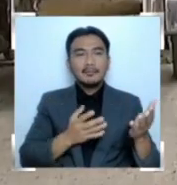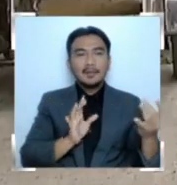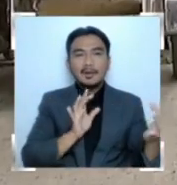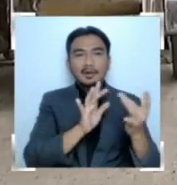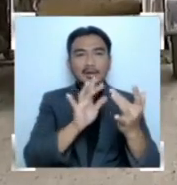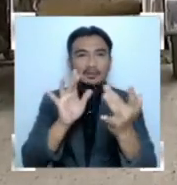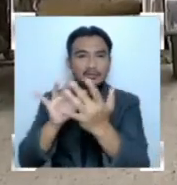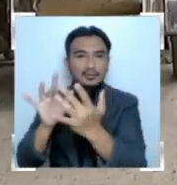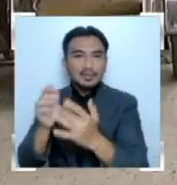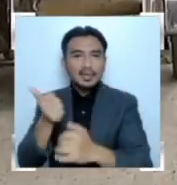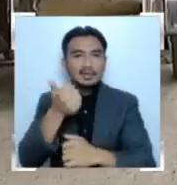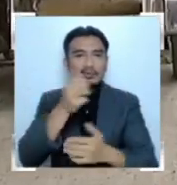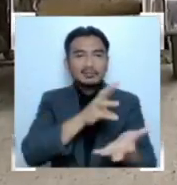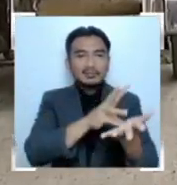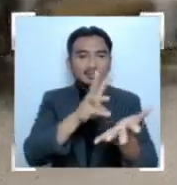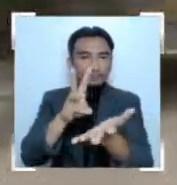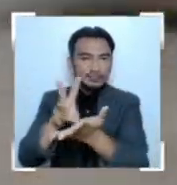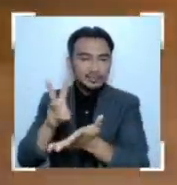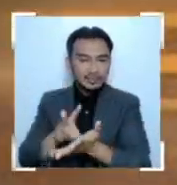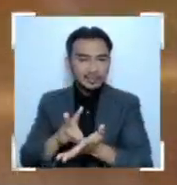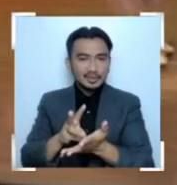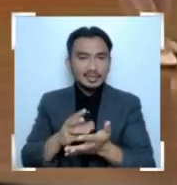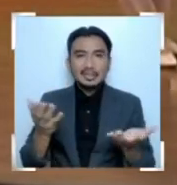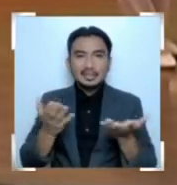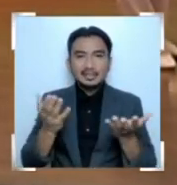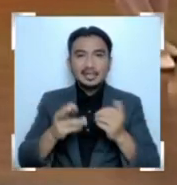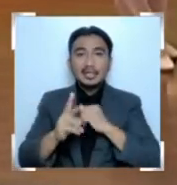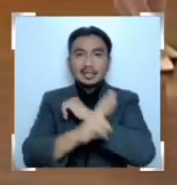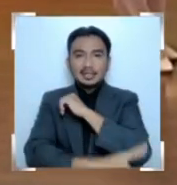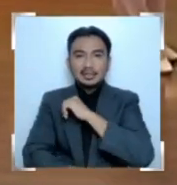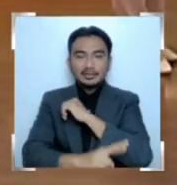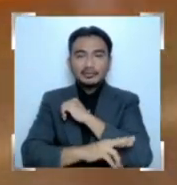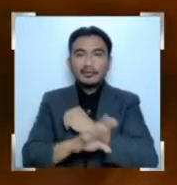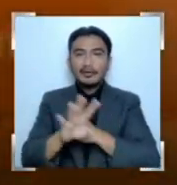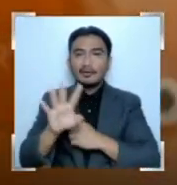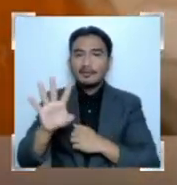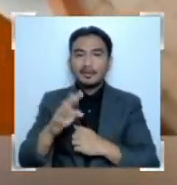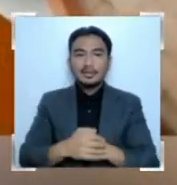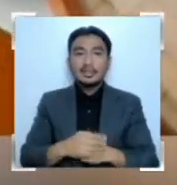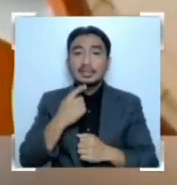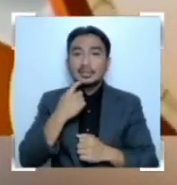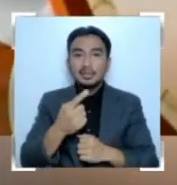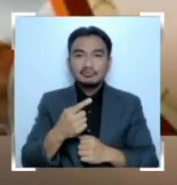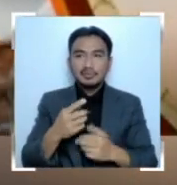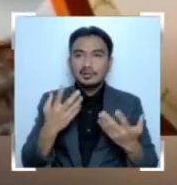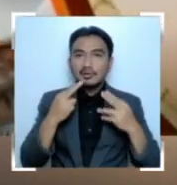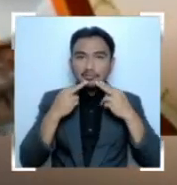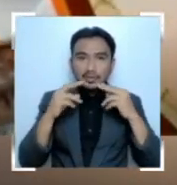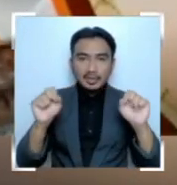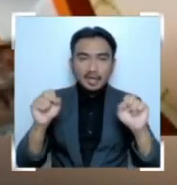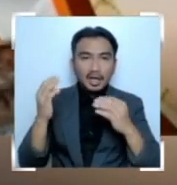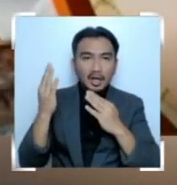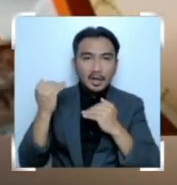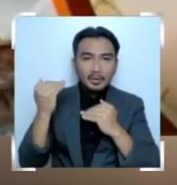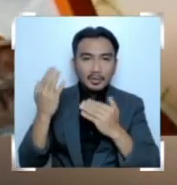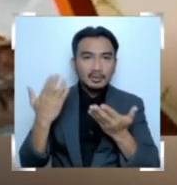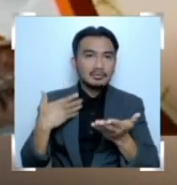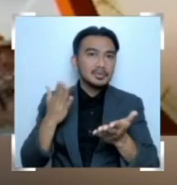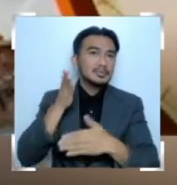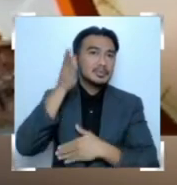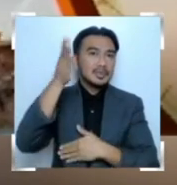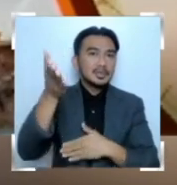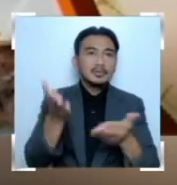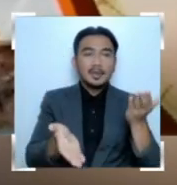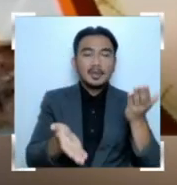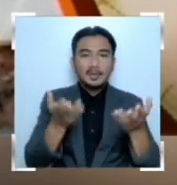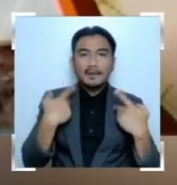karatig probinsya sa Southern Tagalog. At bukod sa mga balita, asahan na rin sa hinaharap ang iba't ibang klase ng